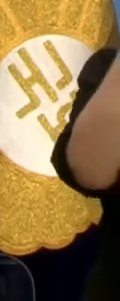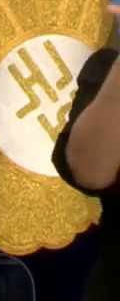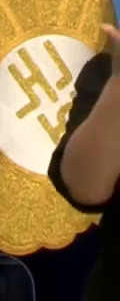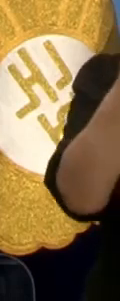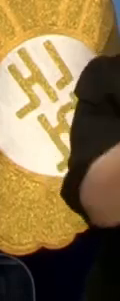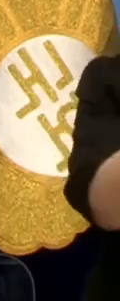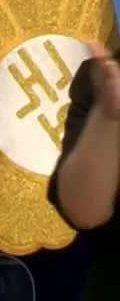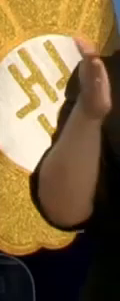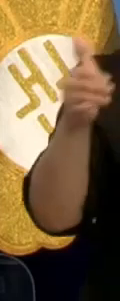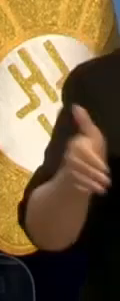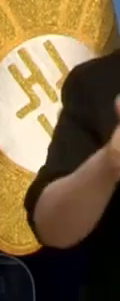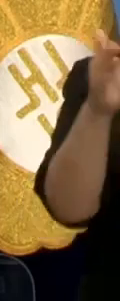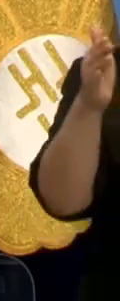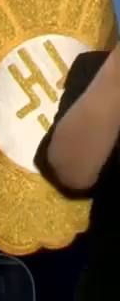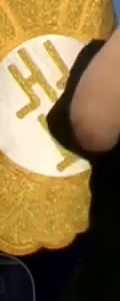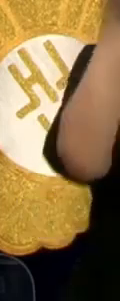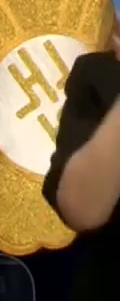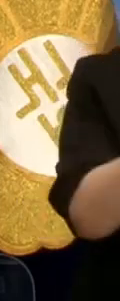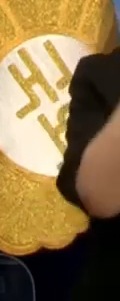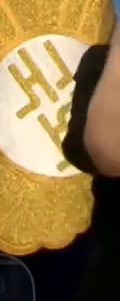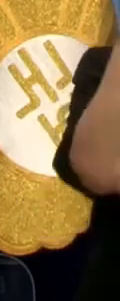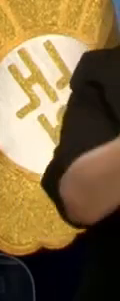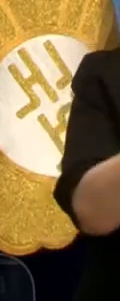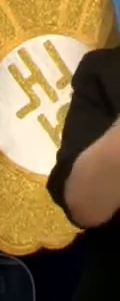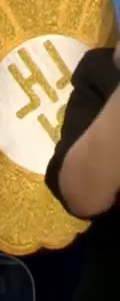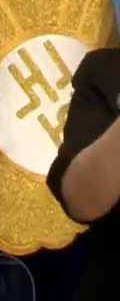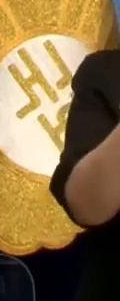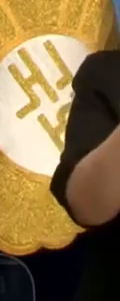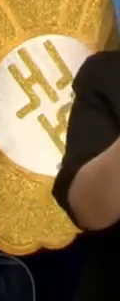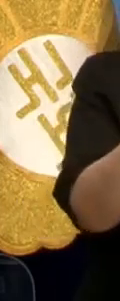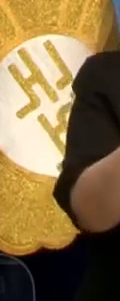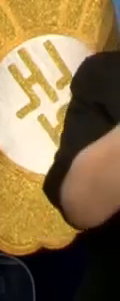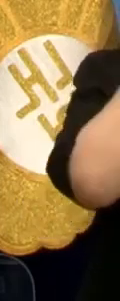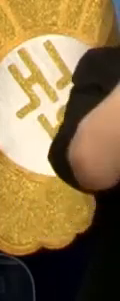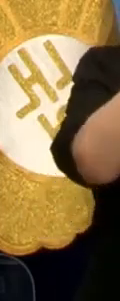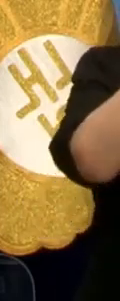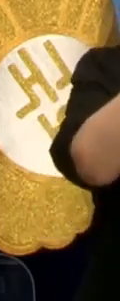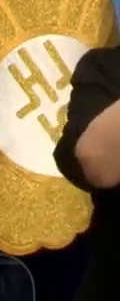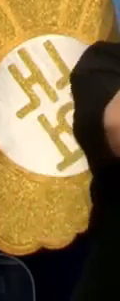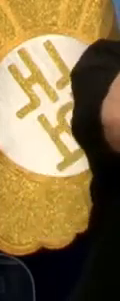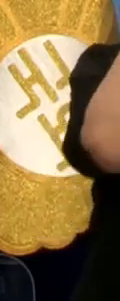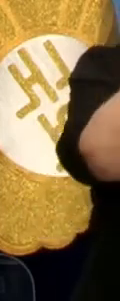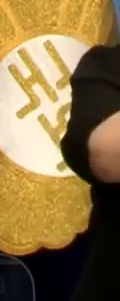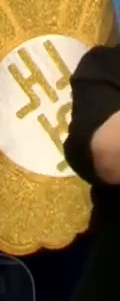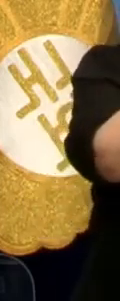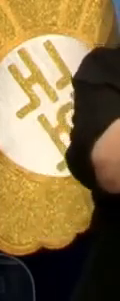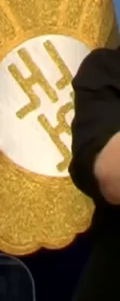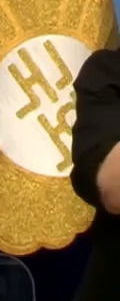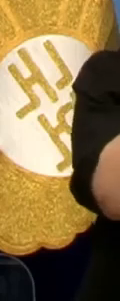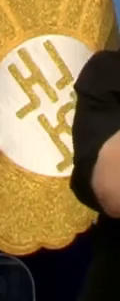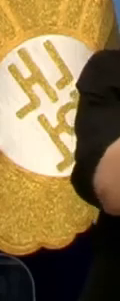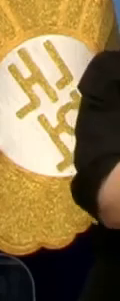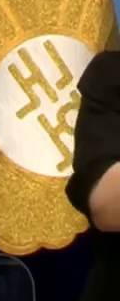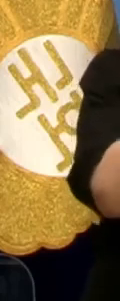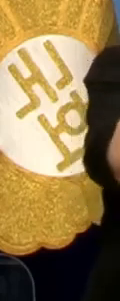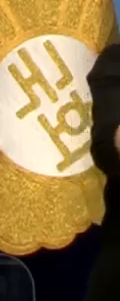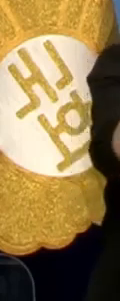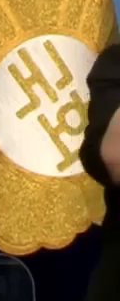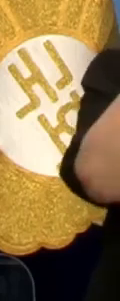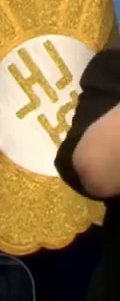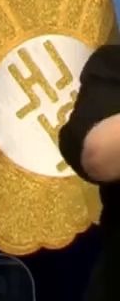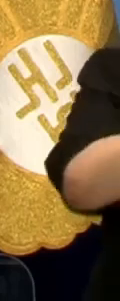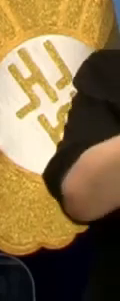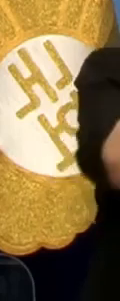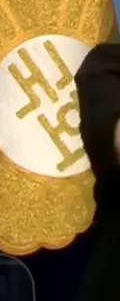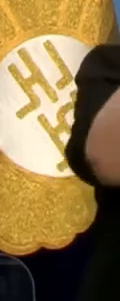시작한 경기도 청년 기본소득으로 만 24세 청년은 분기별 25만 원씩 연